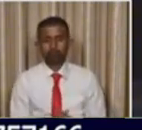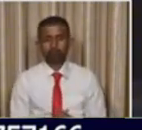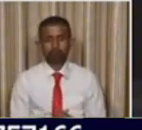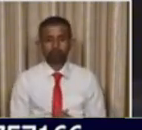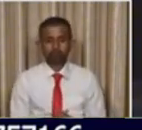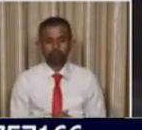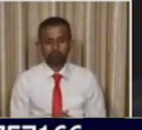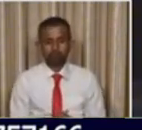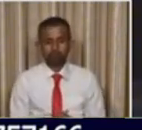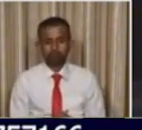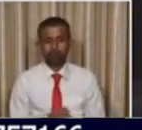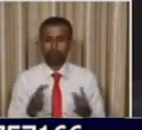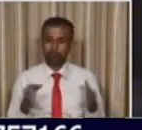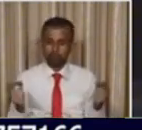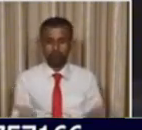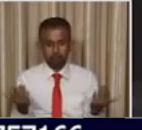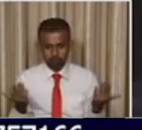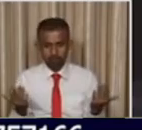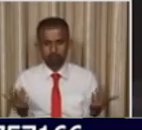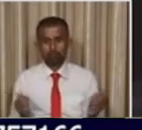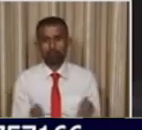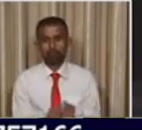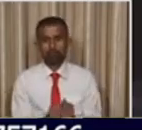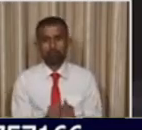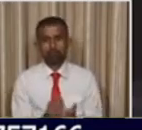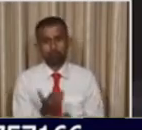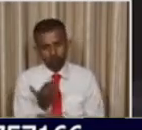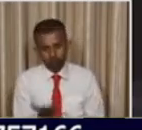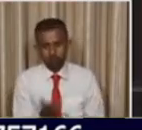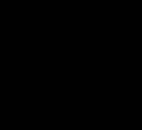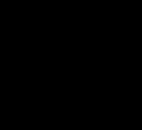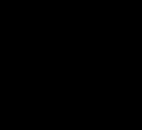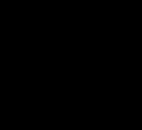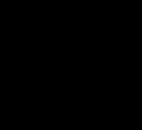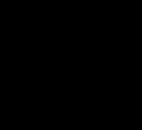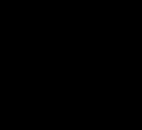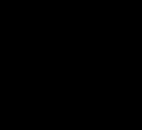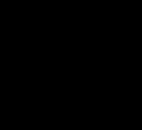உங்களுடைய சட்ட நடவடிக்கைகளை நீங்கள் யோசிக்க முடியும். தயவுசெய்து வந்து அது தொடர்பாக சிந்திக்க வேண்டும். நன்றி. தேங்க்யூ.